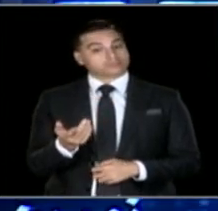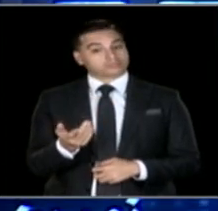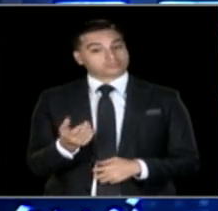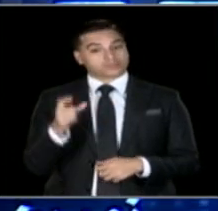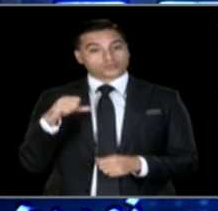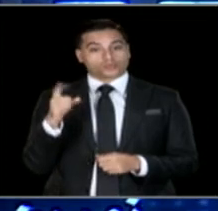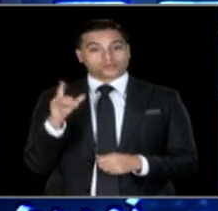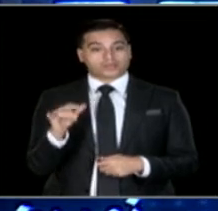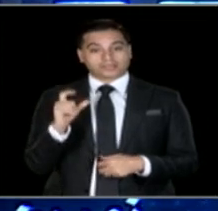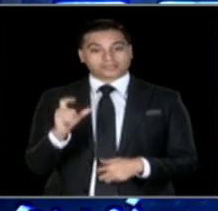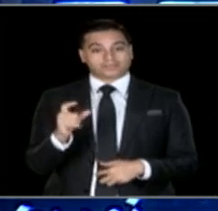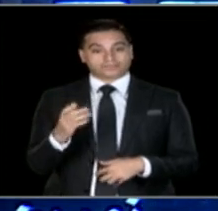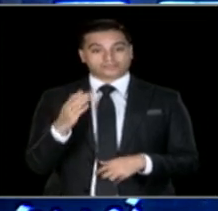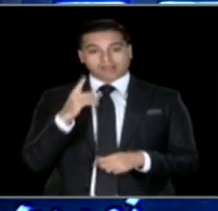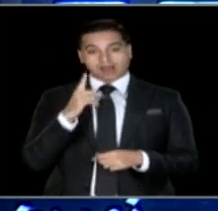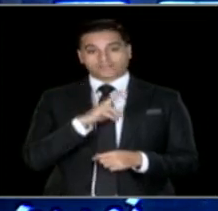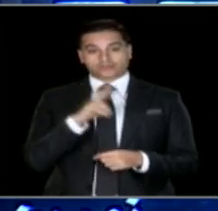نورين.